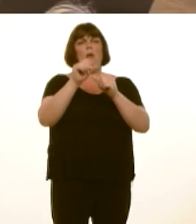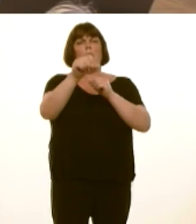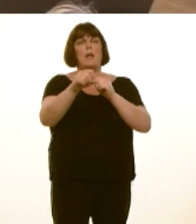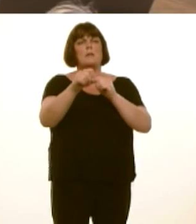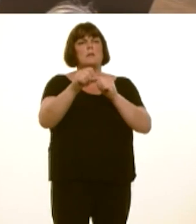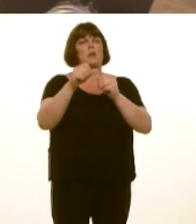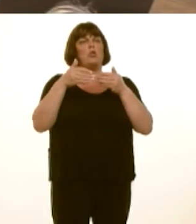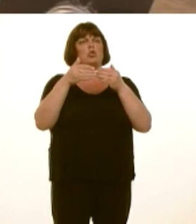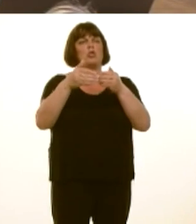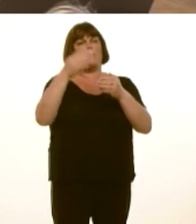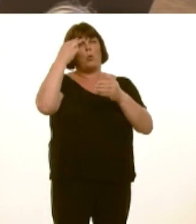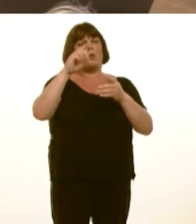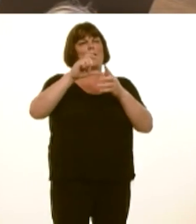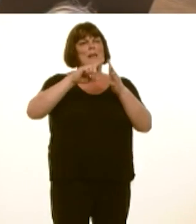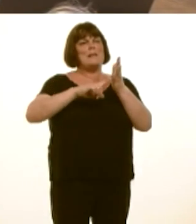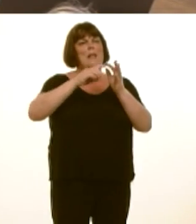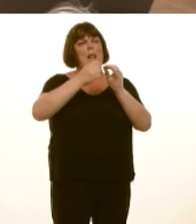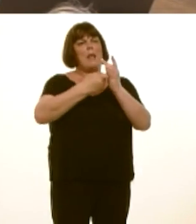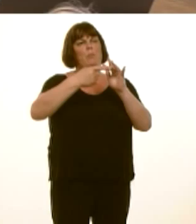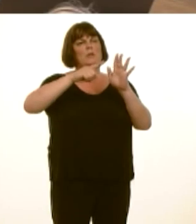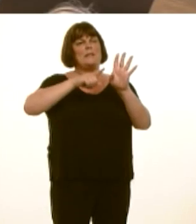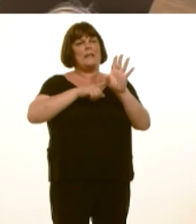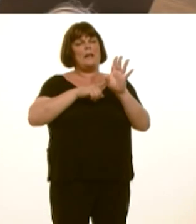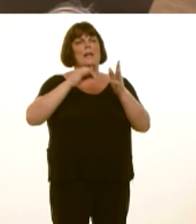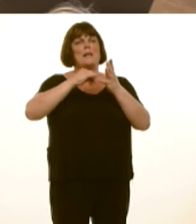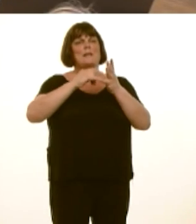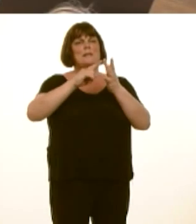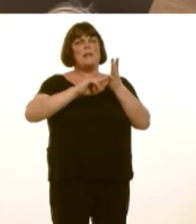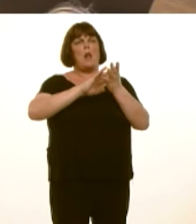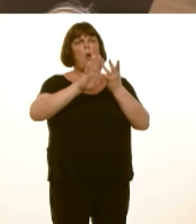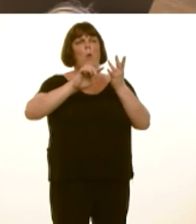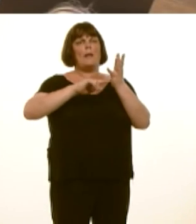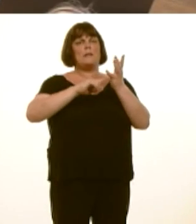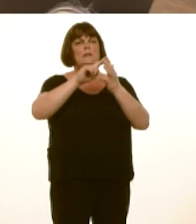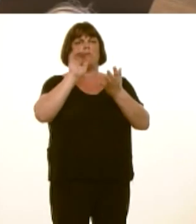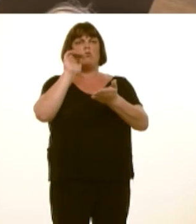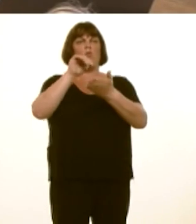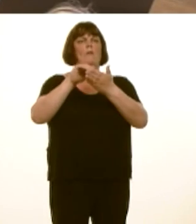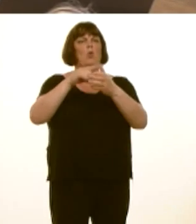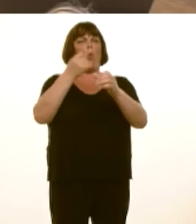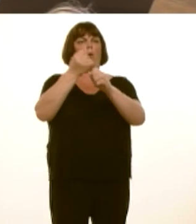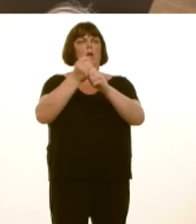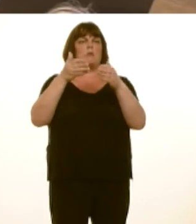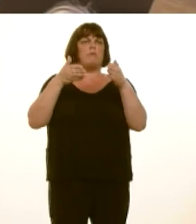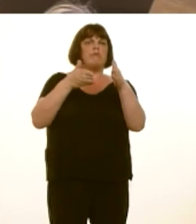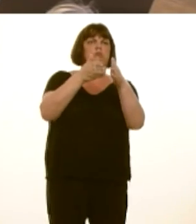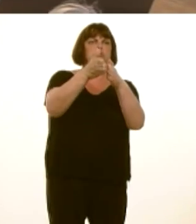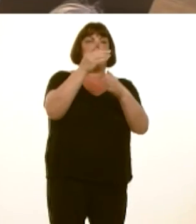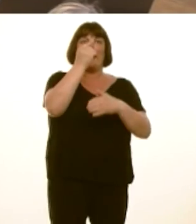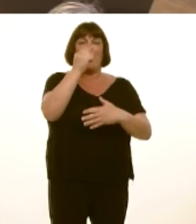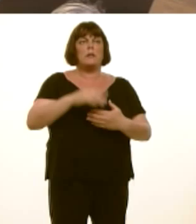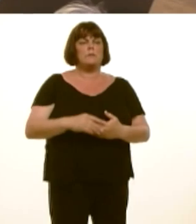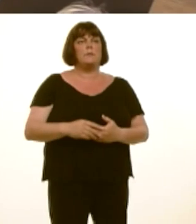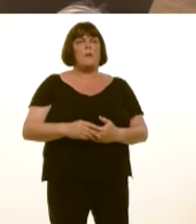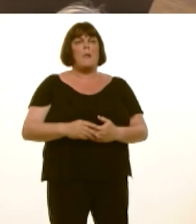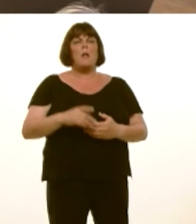Awst. Ond yn y tymor hir, mae'n bwysig wrth gwrs i ddarblygu'r porthladd er mwyn sicrhau bod mwy o longau